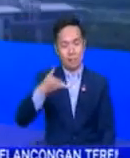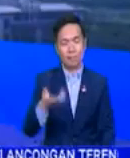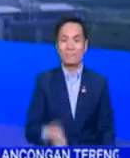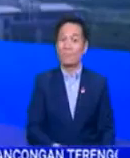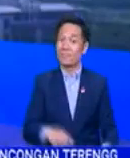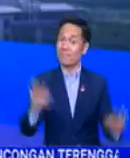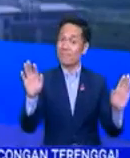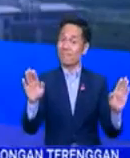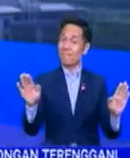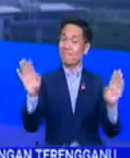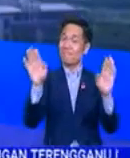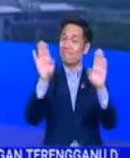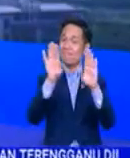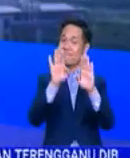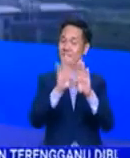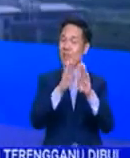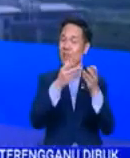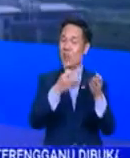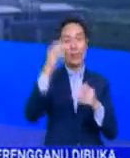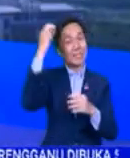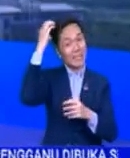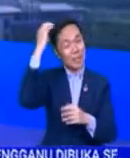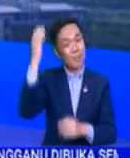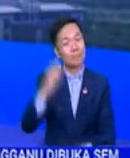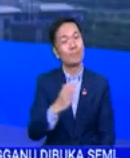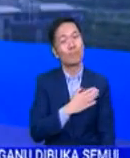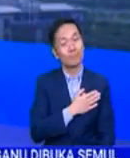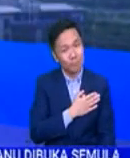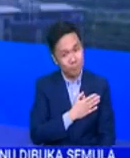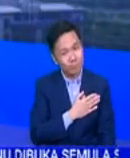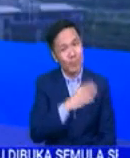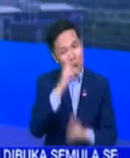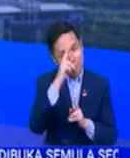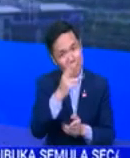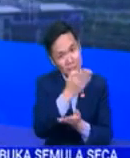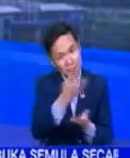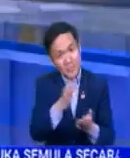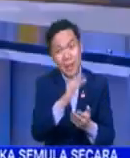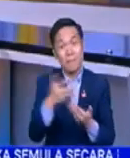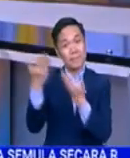Laporan itu menutup perkembangan dari Selangor. Salam hormat dan kembali semula ke Angkasa Puri.